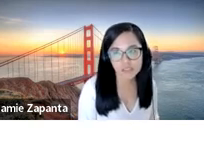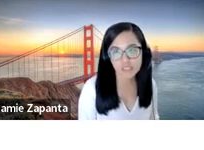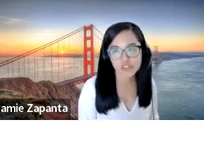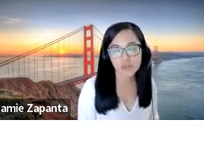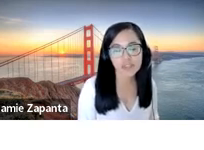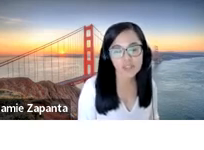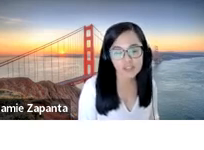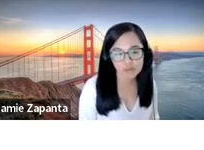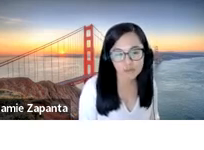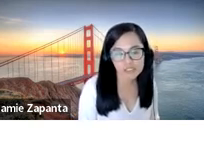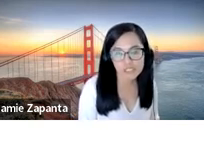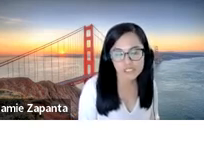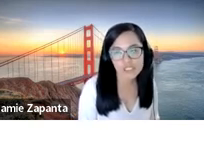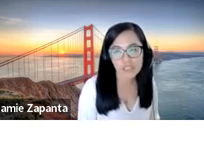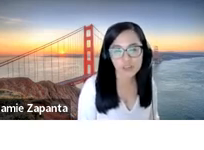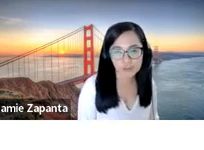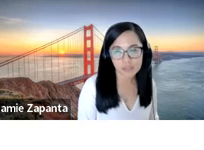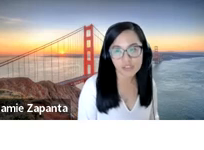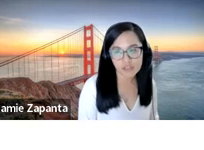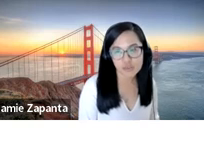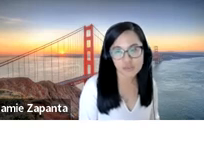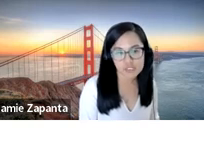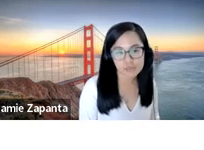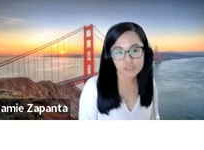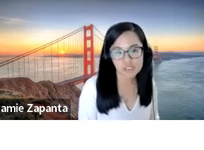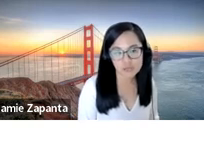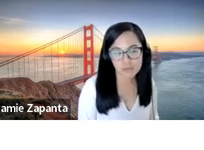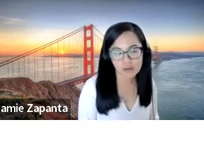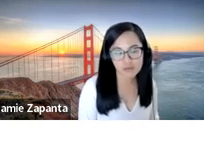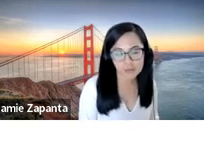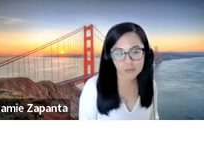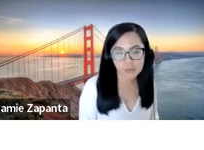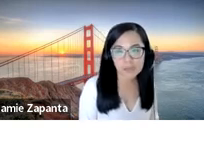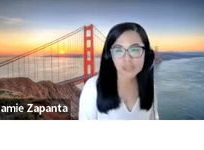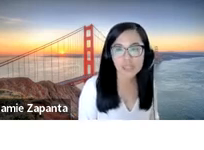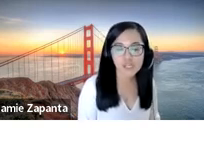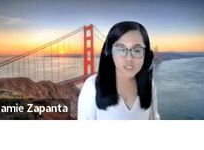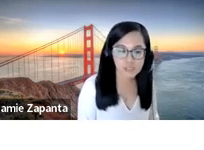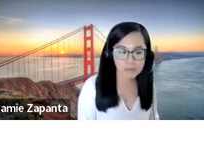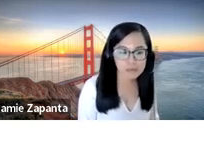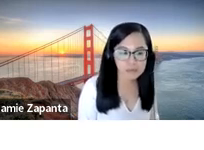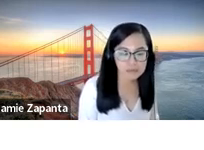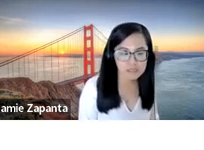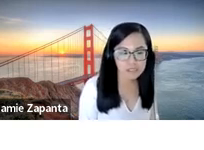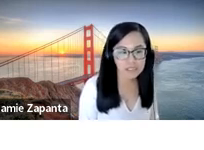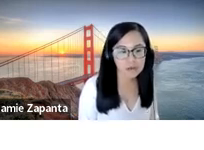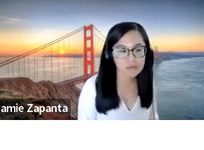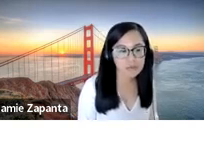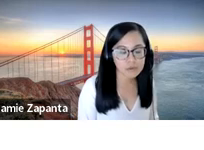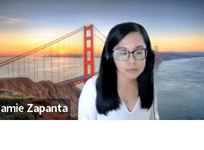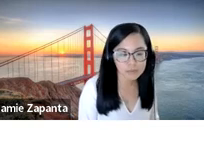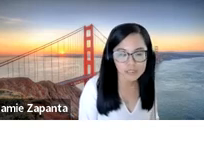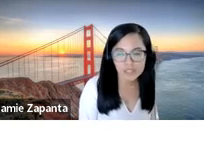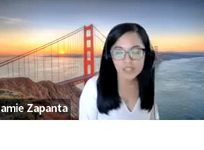workability two in that the focus is helping individuals with disabilities prepare for employment. So some of the services that they